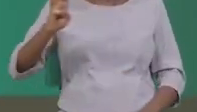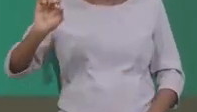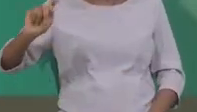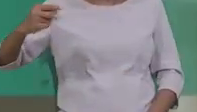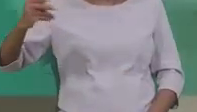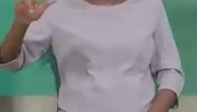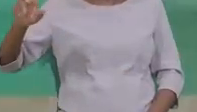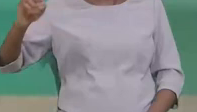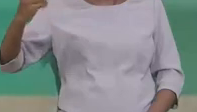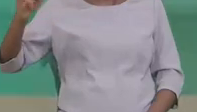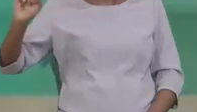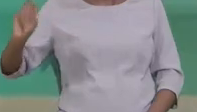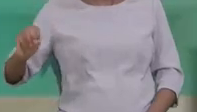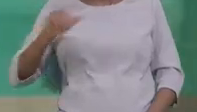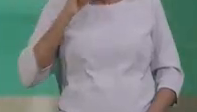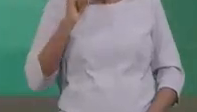est Bethléem.